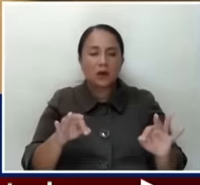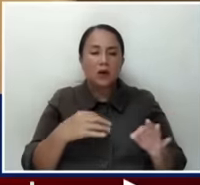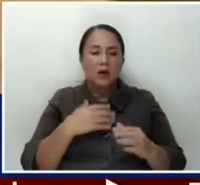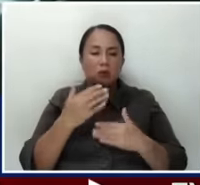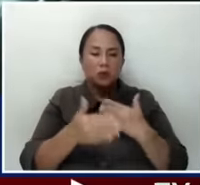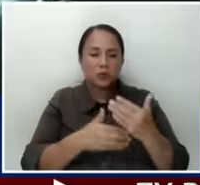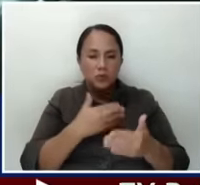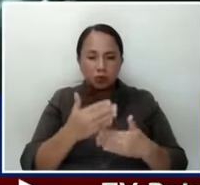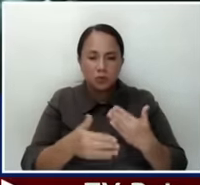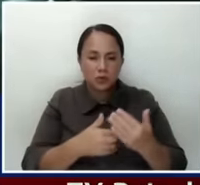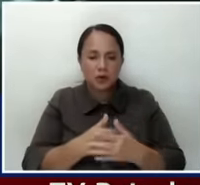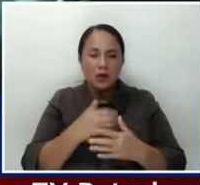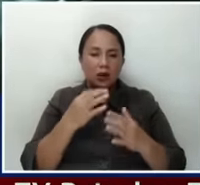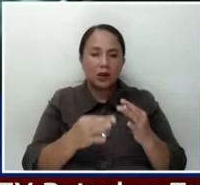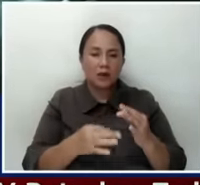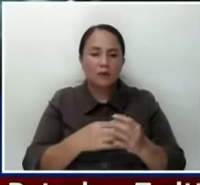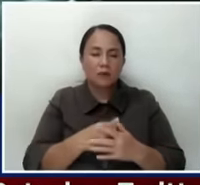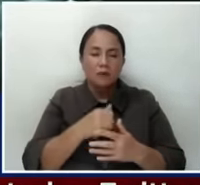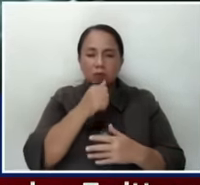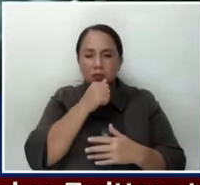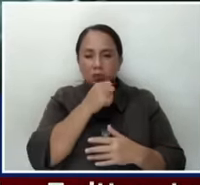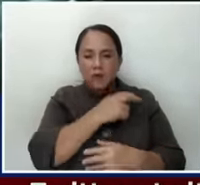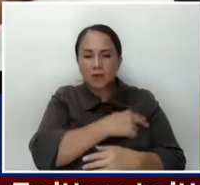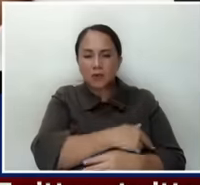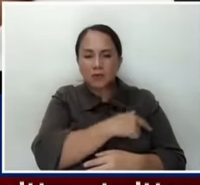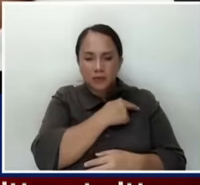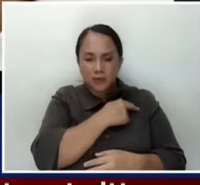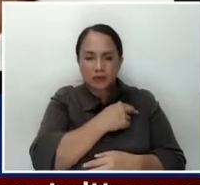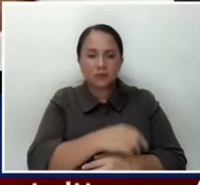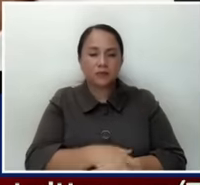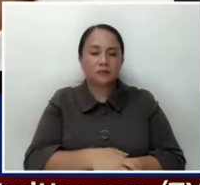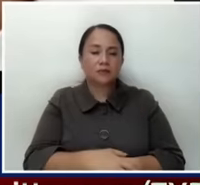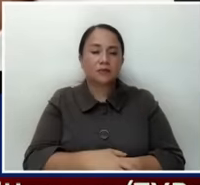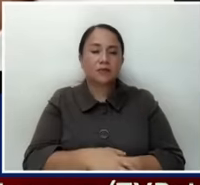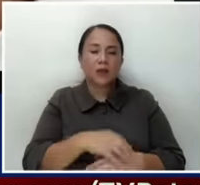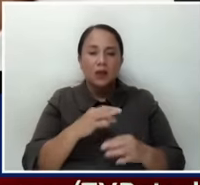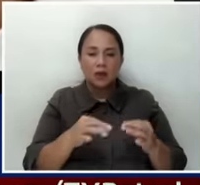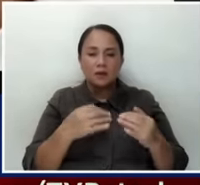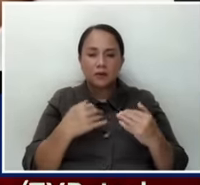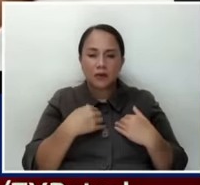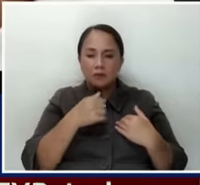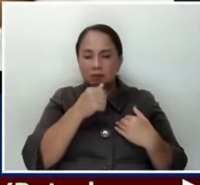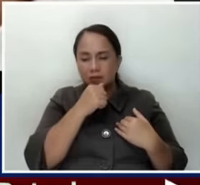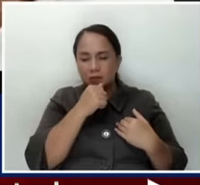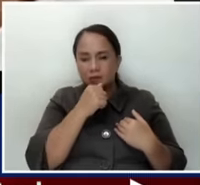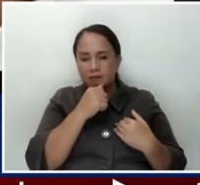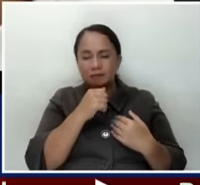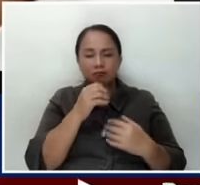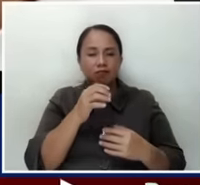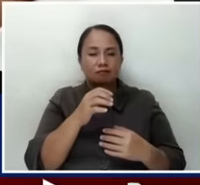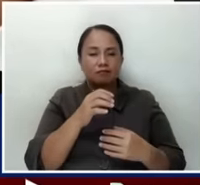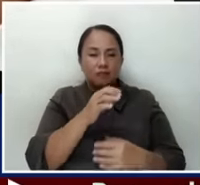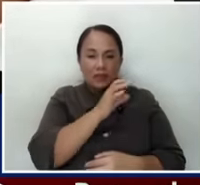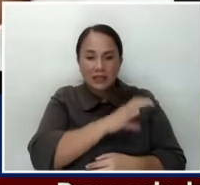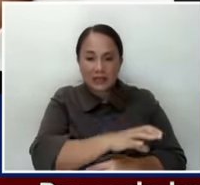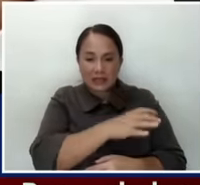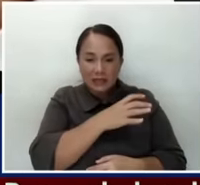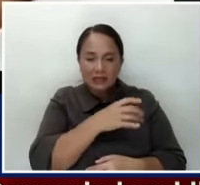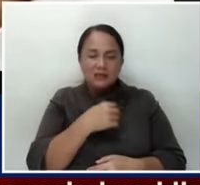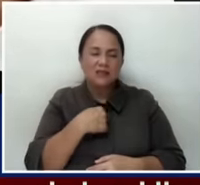ito kung sa private hospital gagawin. Kapag ka sa private clinics, possibly may